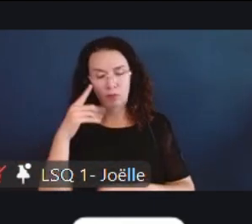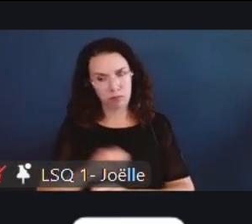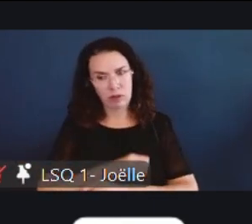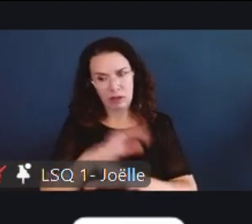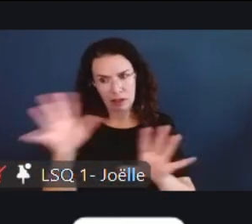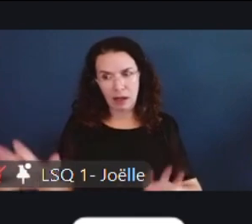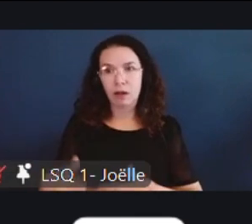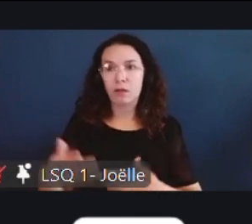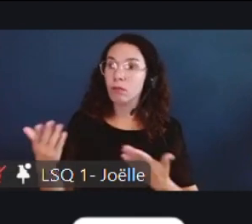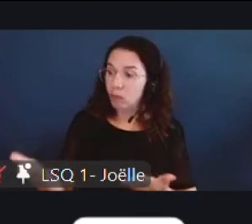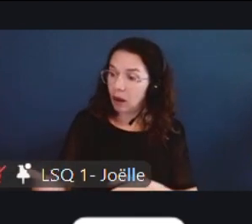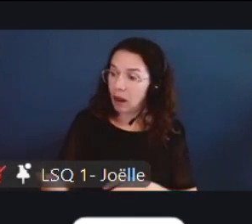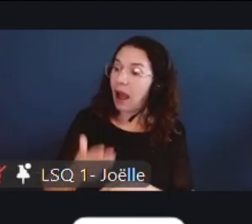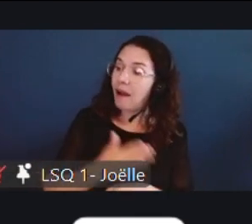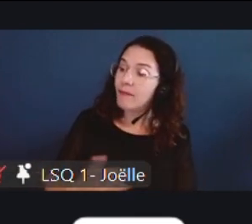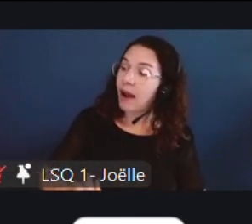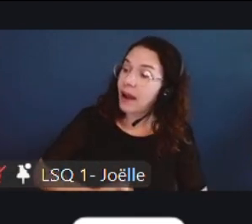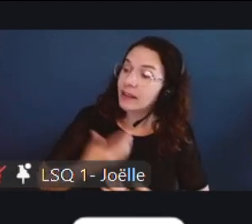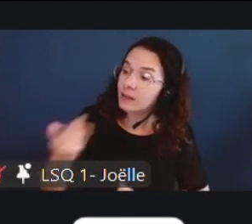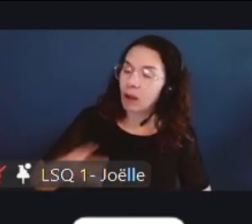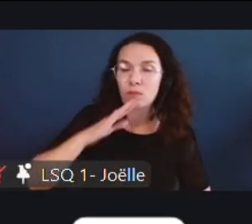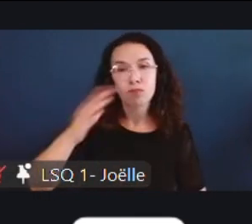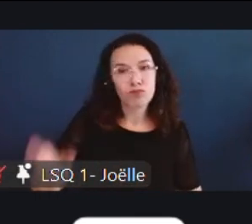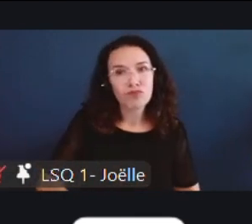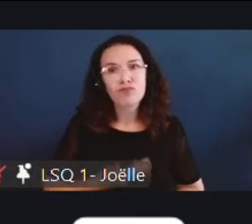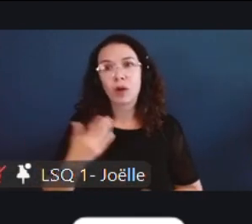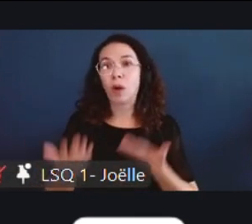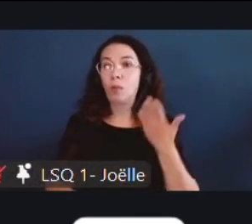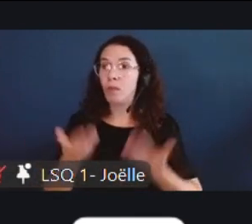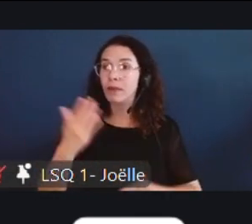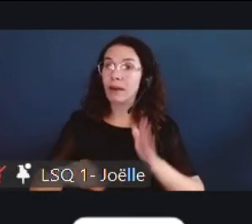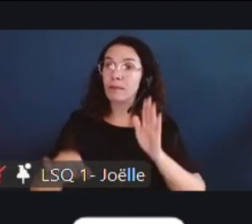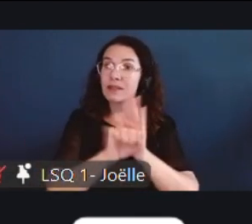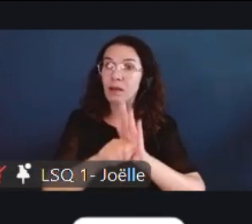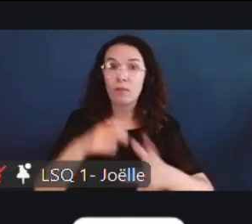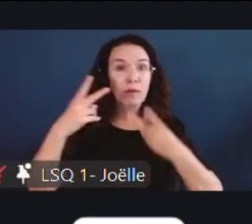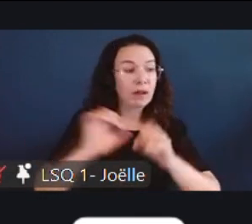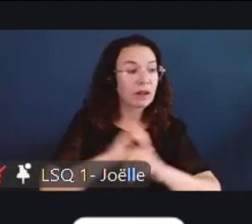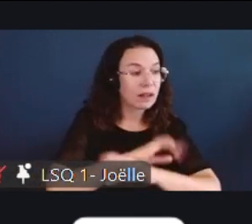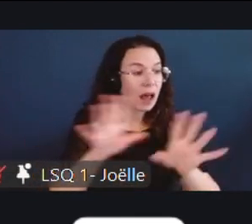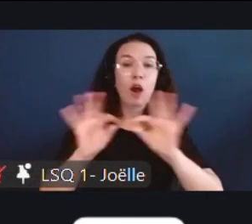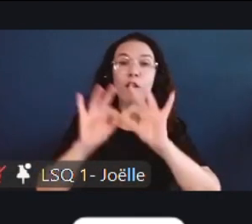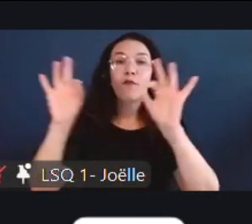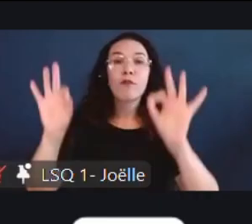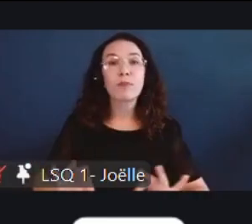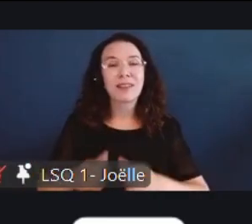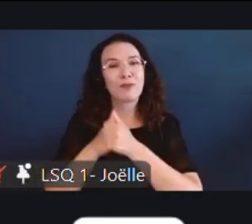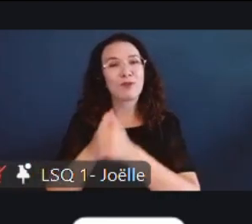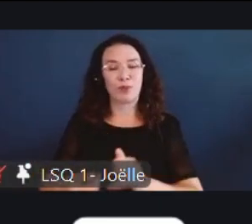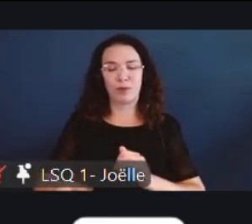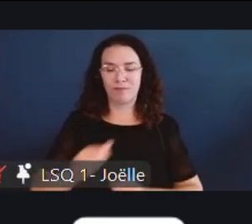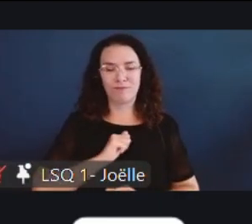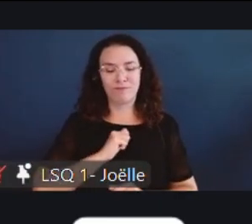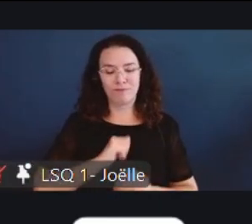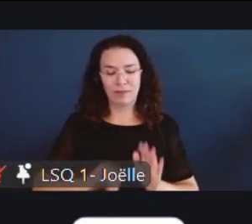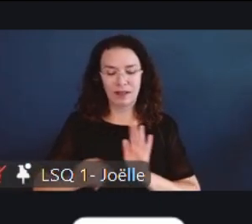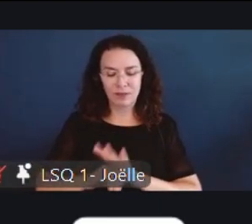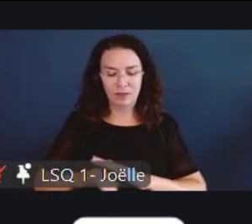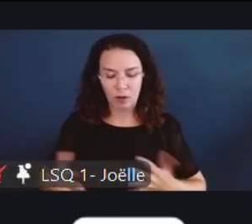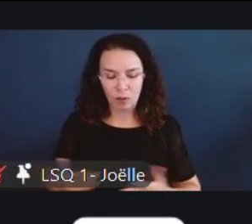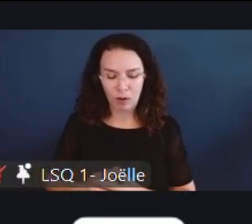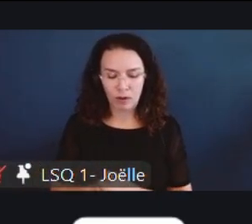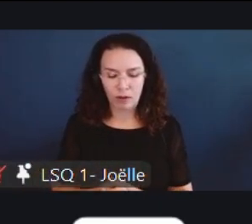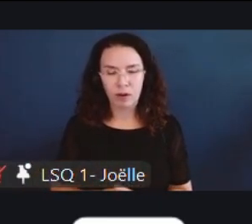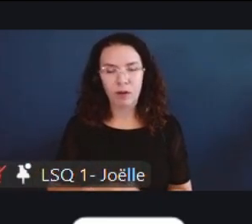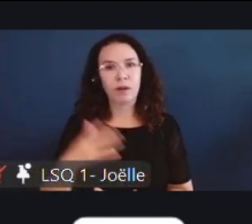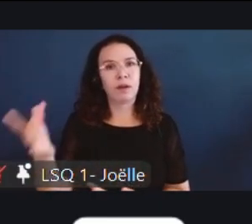clair avant même que la personne s'exprime. Ça peut être par des symboles visibles, par des formulaires qui respectent l'auto-identification, une approche